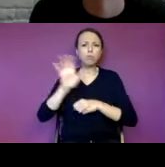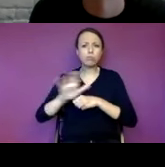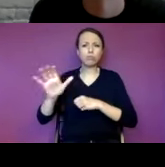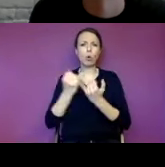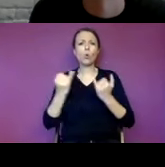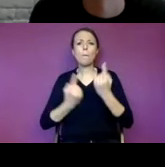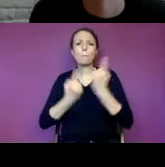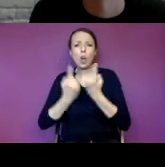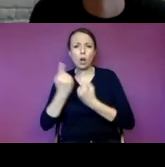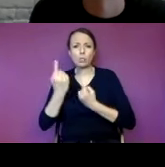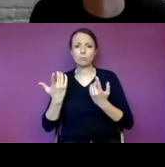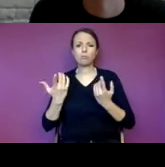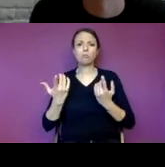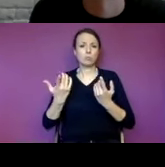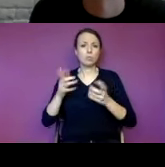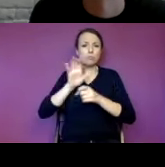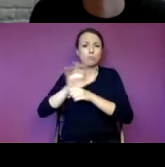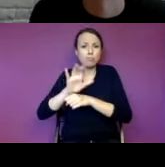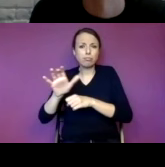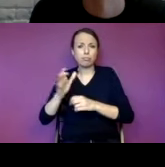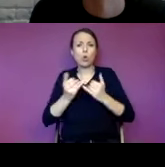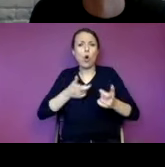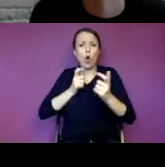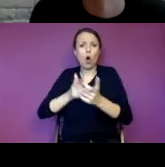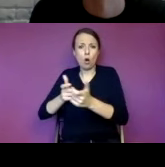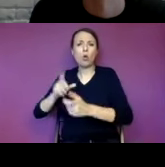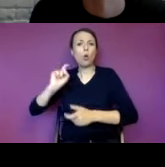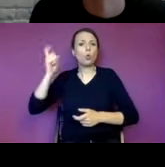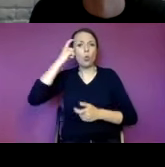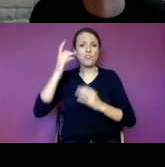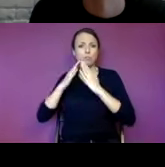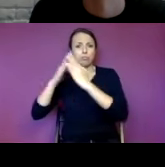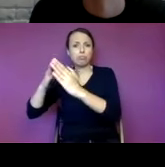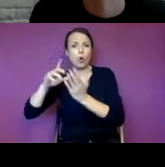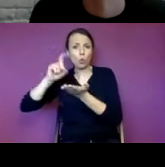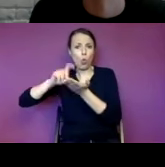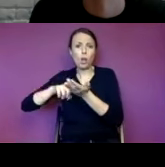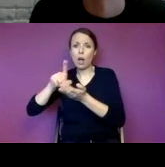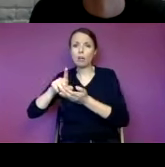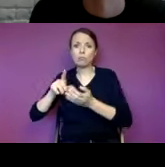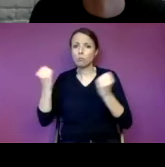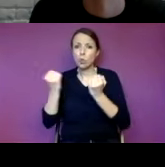przemysłu hodowlanego, mam na myśli głównie fermy kurze. I to jest jakby